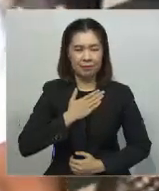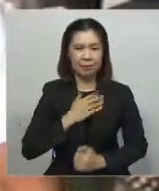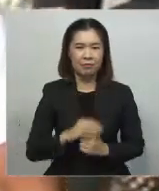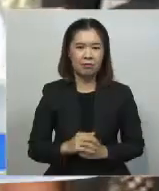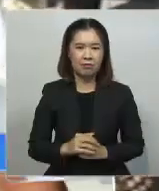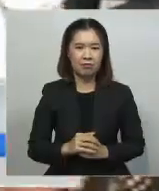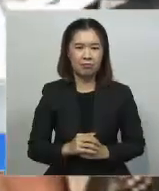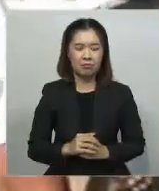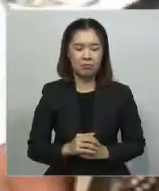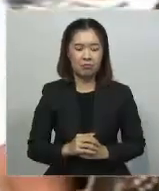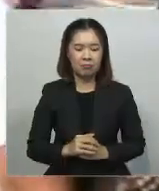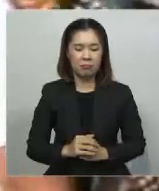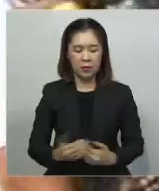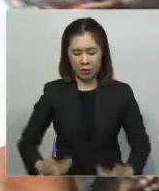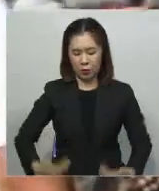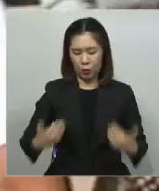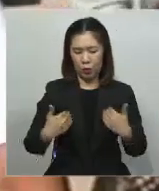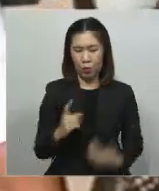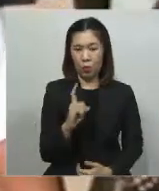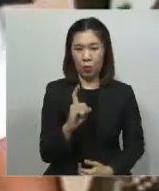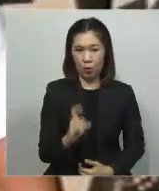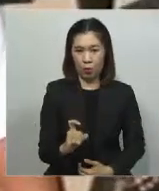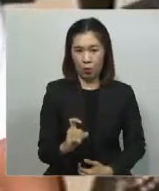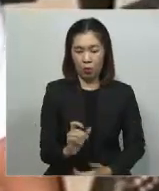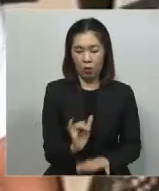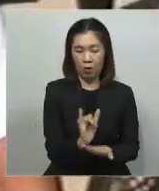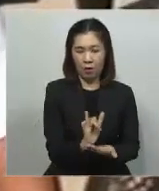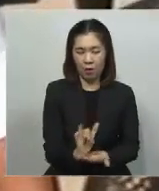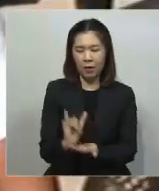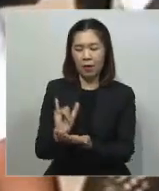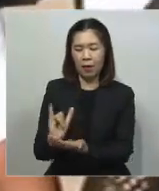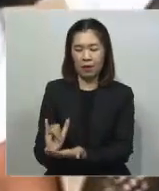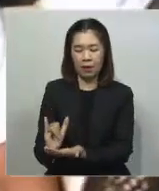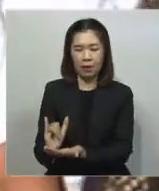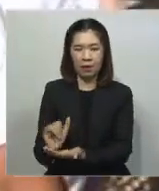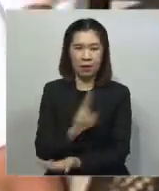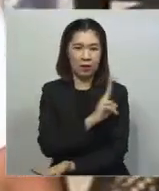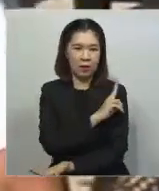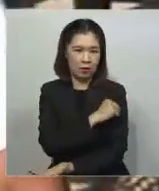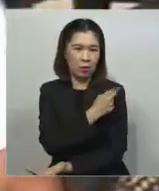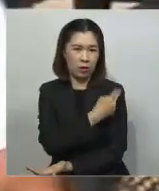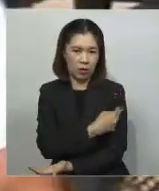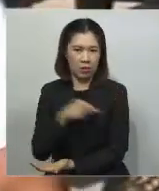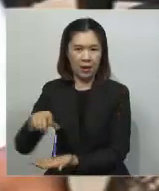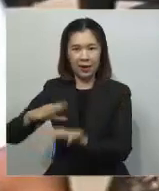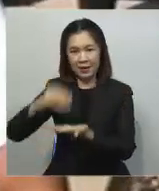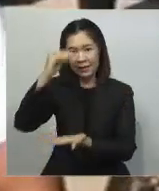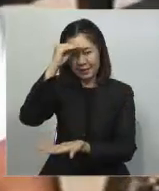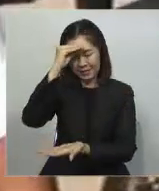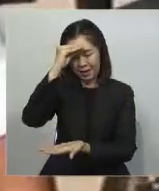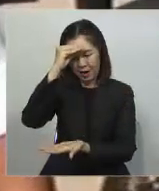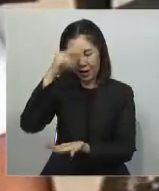ร่างให้กับทางโรงพยาบาลเพื่อให้นักศึกษาได้สัมภาษณ์ได้ศึกษาเรียนรู้ใ